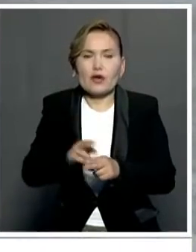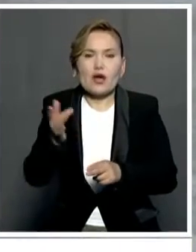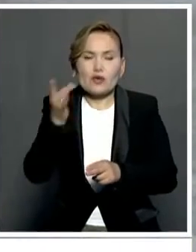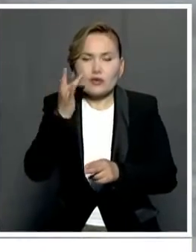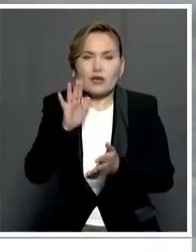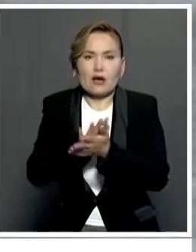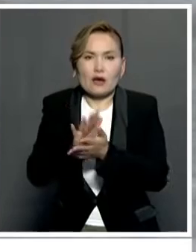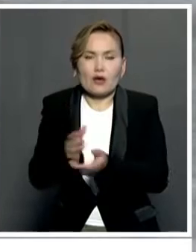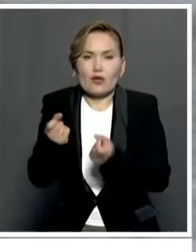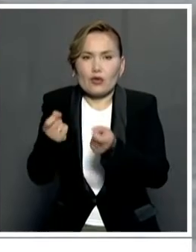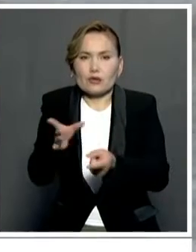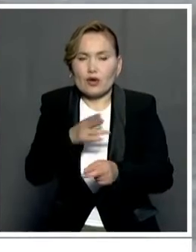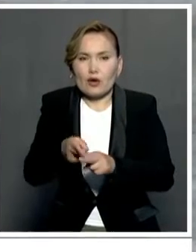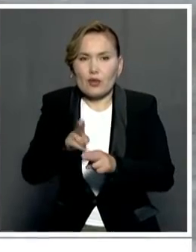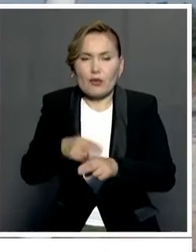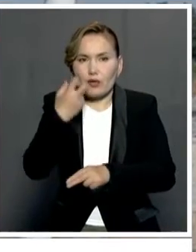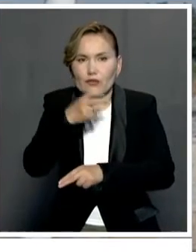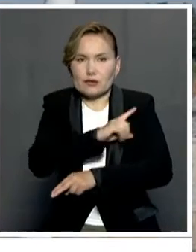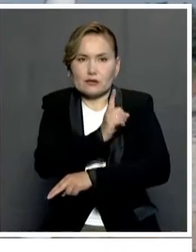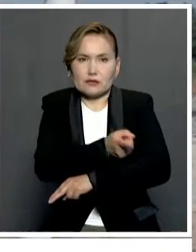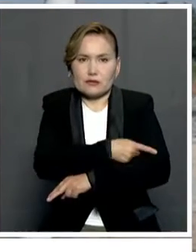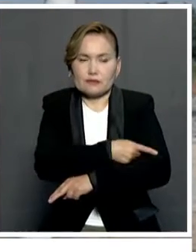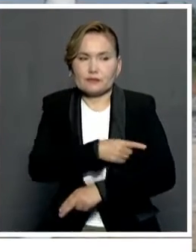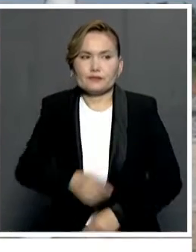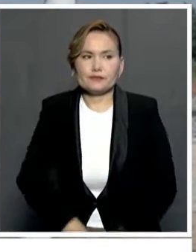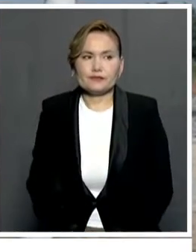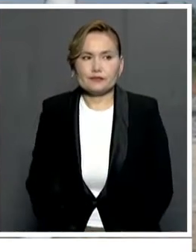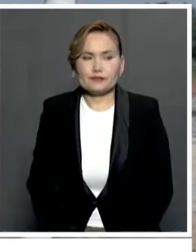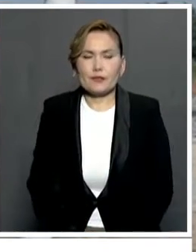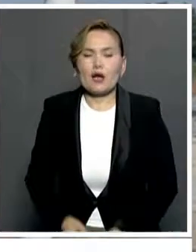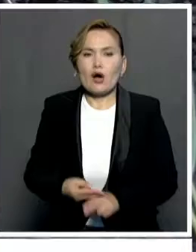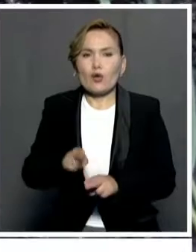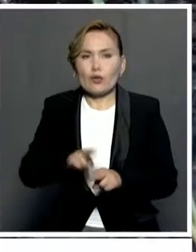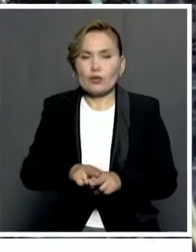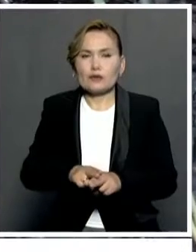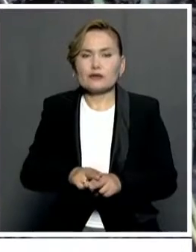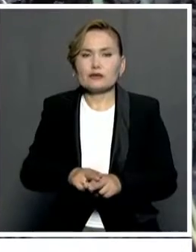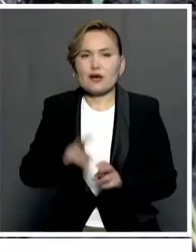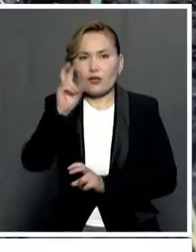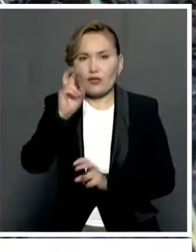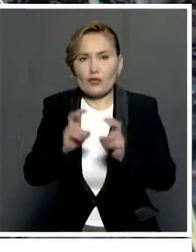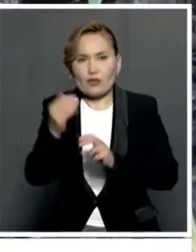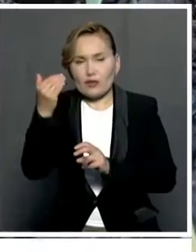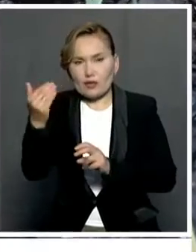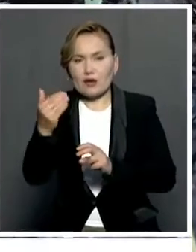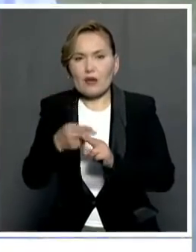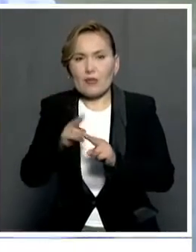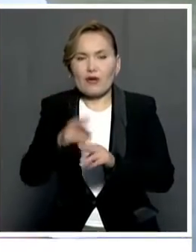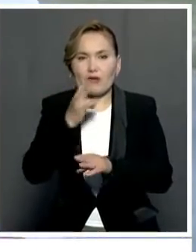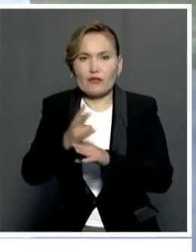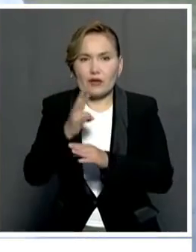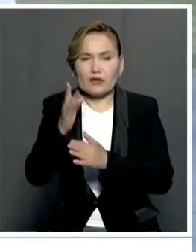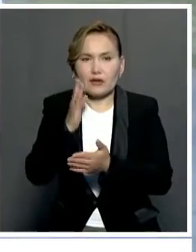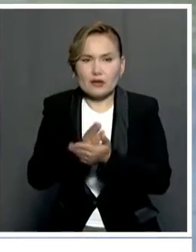жерге төгілген, өткір иісі қолқаны қабат. Қазатомпромның көліктерін төгіп кеткені шлақ па, неге білмеймін. Мынау